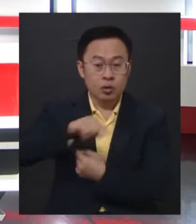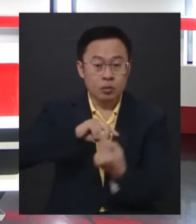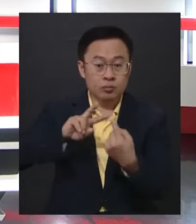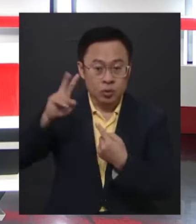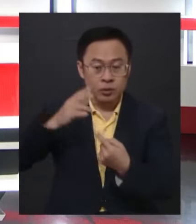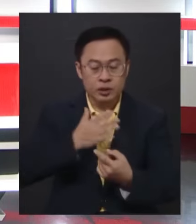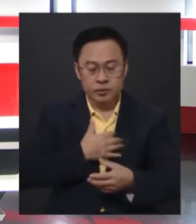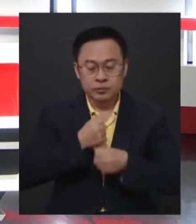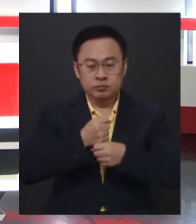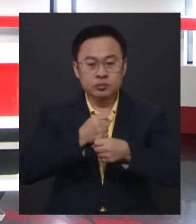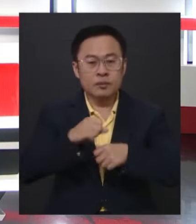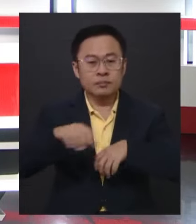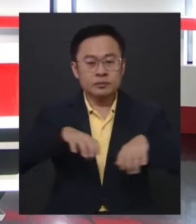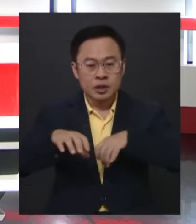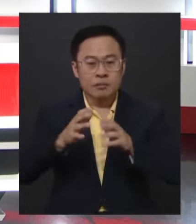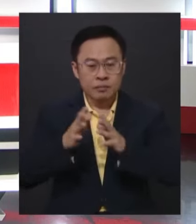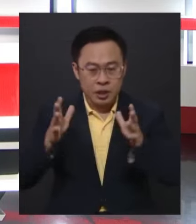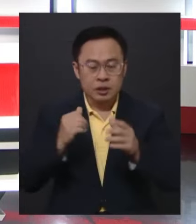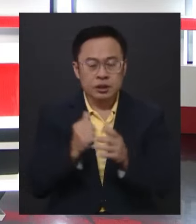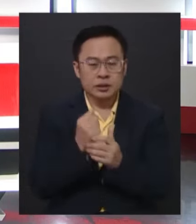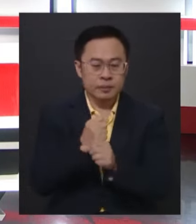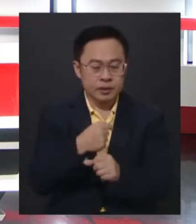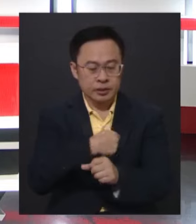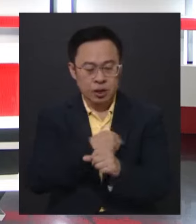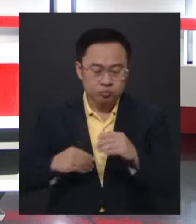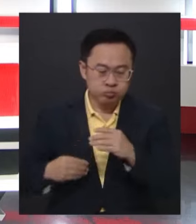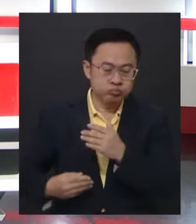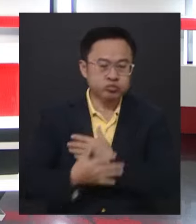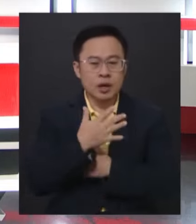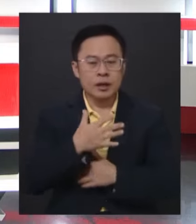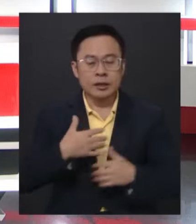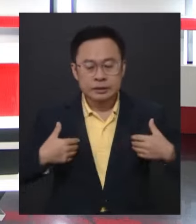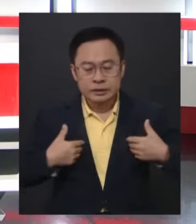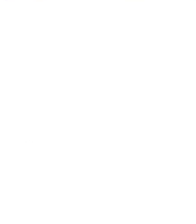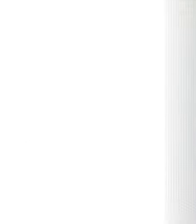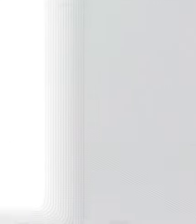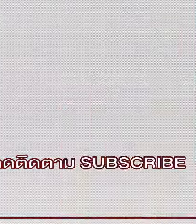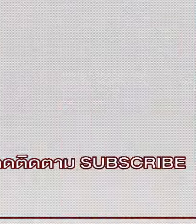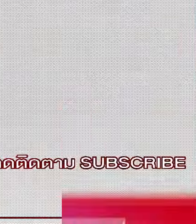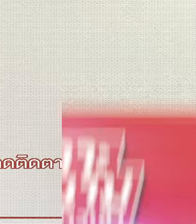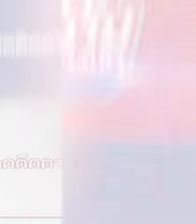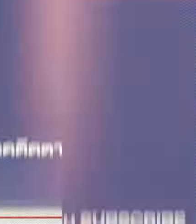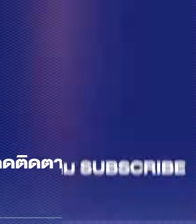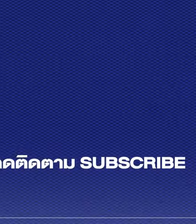านเรียกว่าเยอะมากเนี่ยผมว่าตรงนี้แหละเป็นจุดเปลี่ยนที่ทำให้เมืองทองไม่ต้องมาลุ้นเหนื่อย ใช่ค่ะ